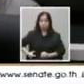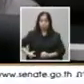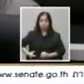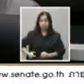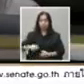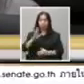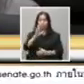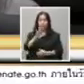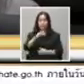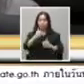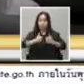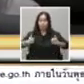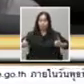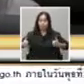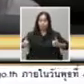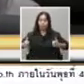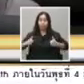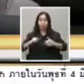นตรี